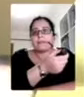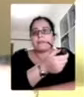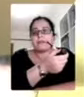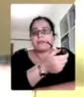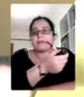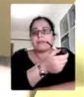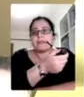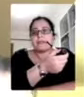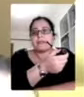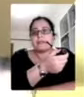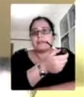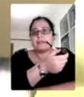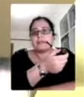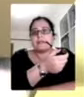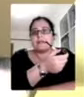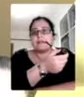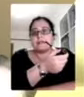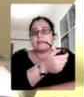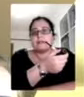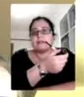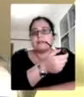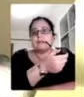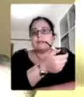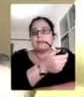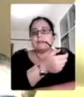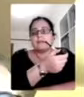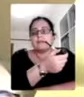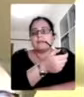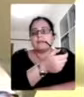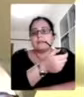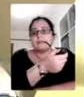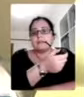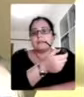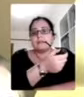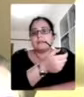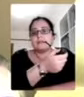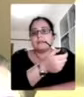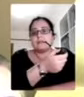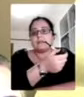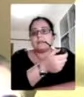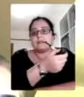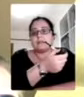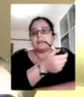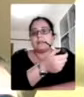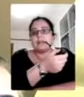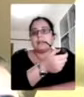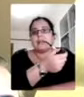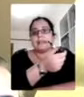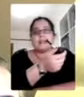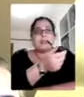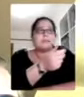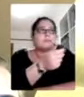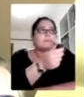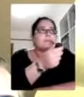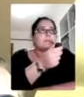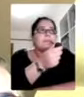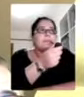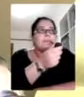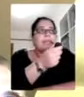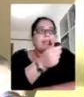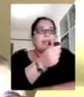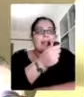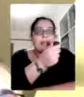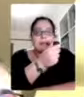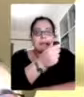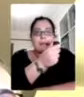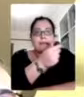değil. Sadece kişinin kendi tecrübesine dayanarak yaptığı yönlendirmeler olarak algılanmalı. Aynen. Dedim